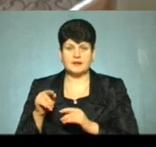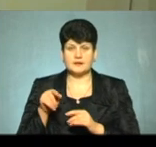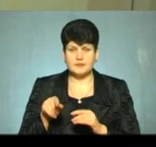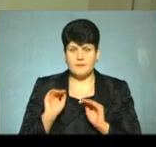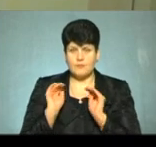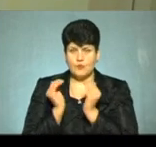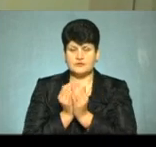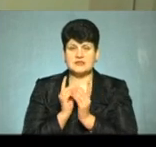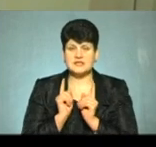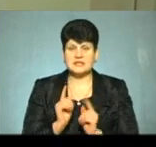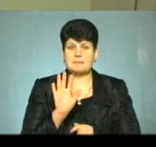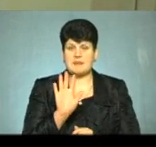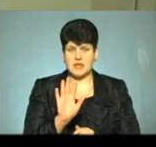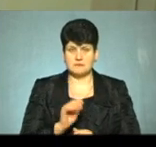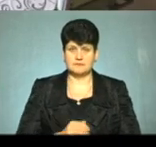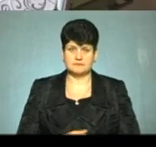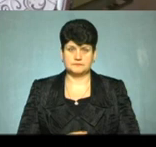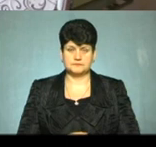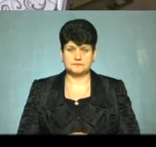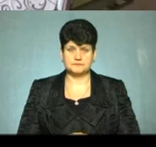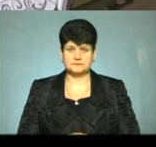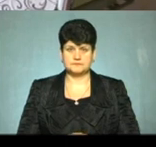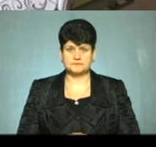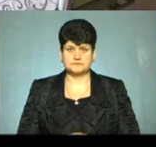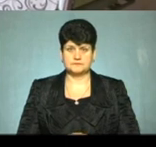них боксованих тільки 5.